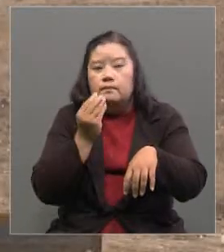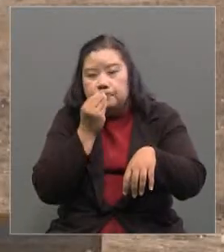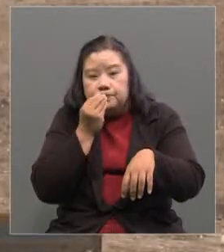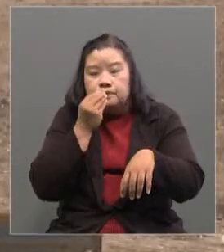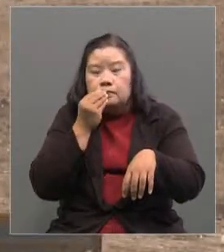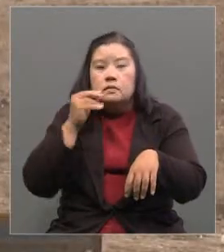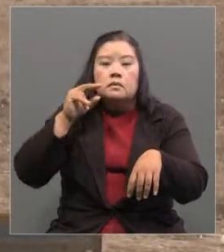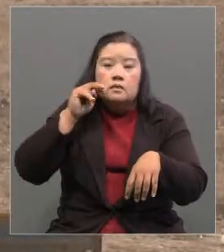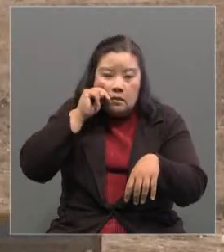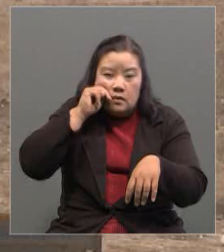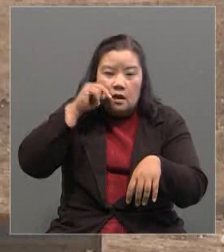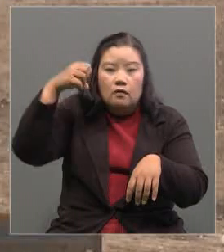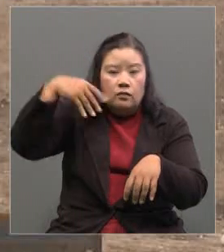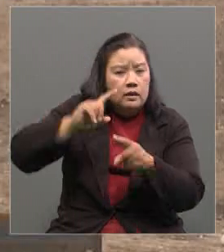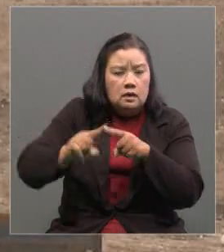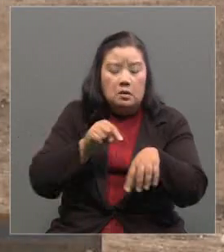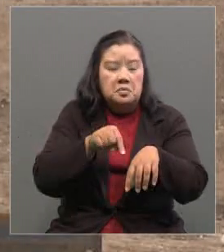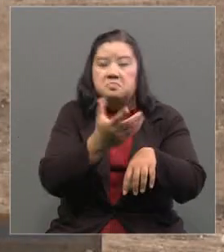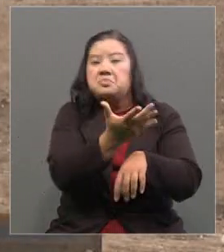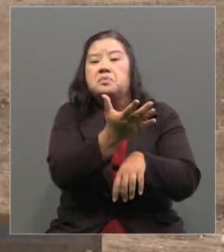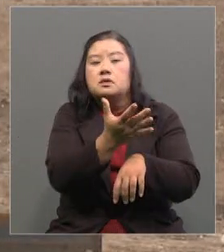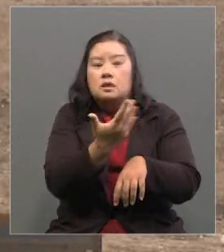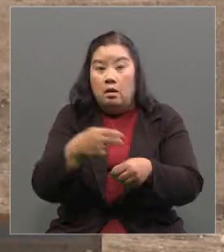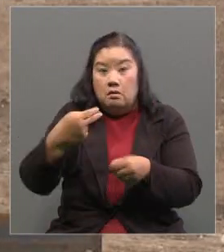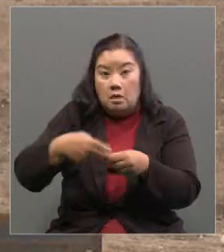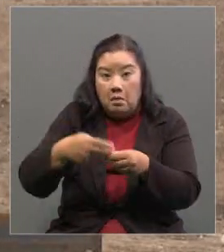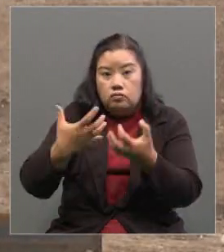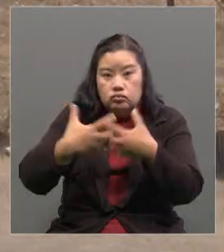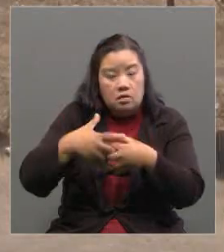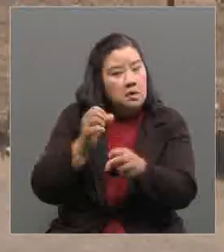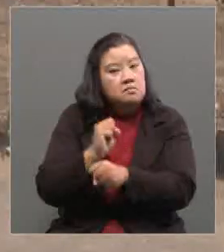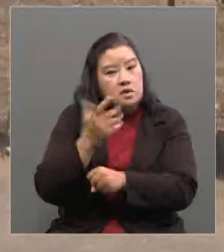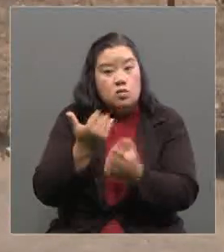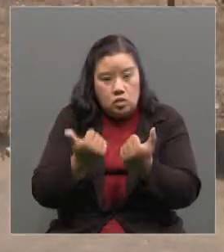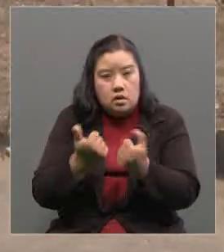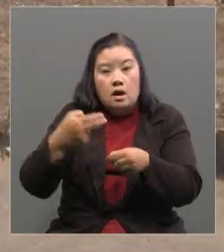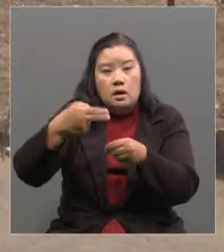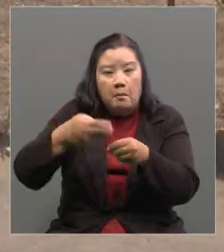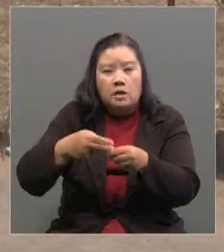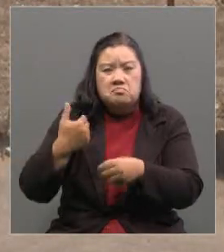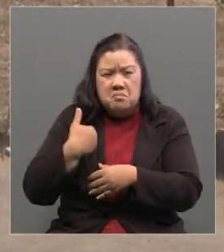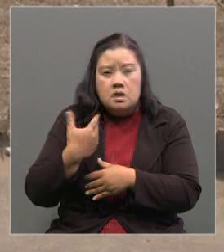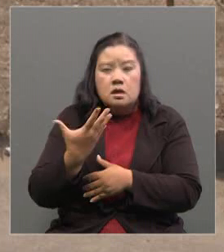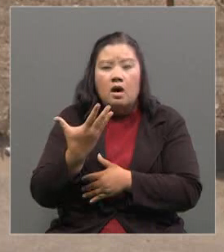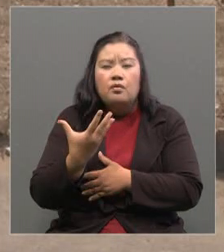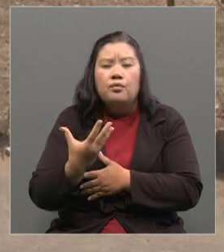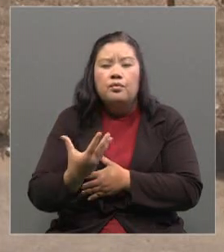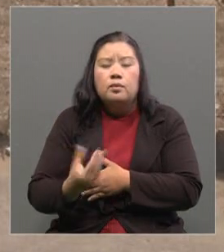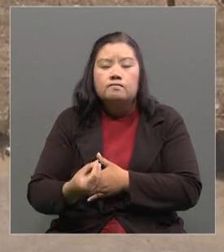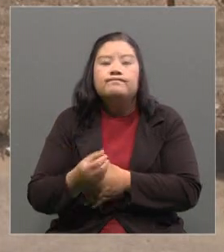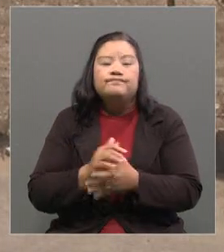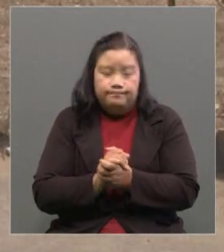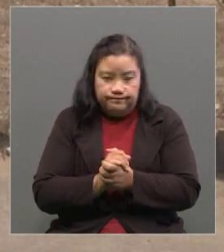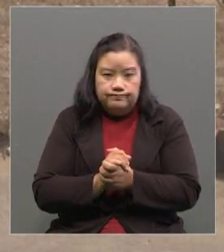น้ำดื่มและของใช้จำเป็นรวมถึงที่สำคัญก็คือน้ำมันเชื้อเพลิงนะฮะกำลังลดลงลดลงแล้วก็ใกล้จะหมดแล้วด้วยสหป